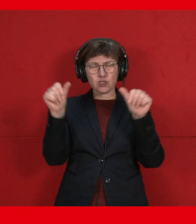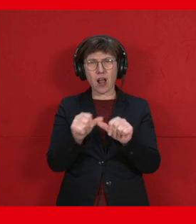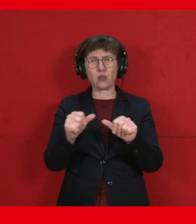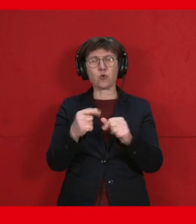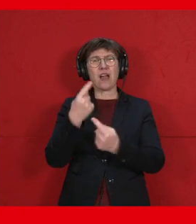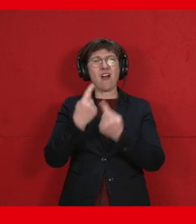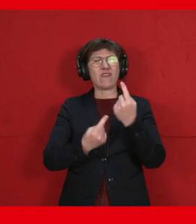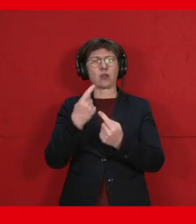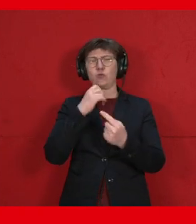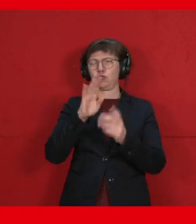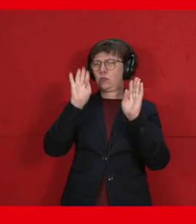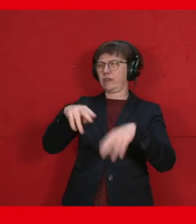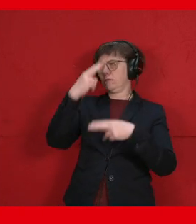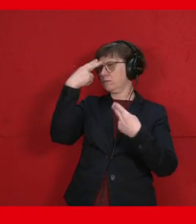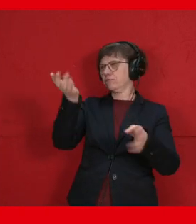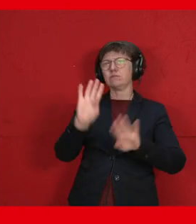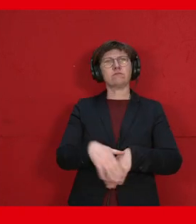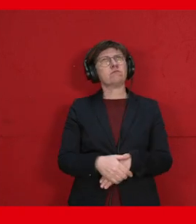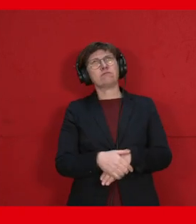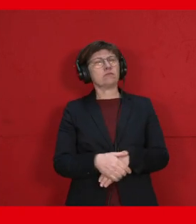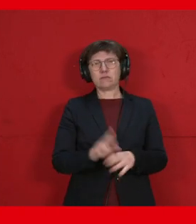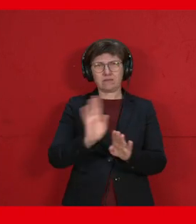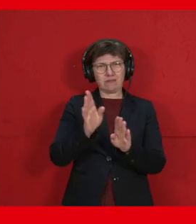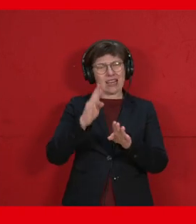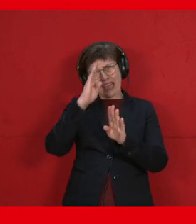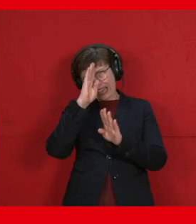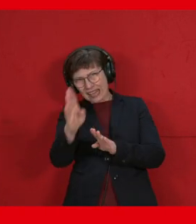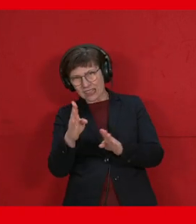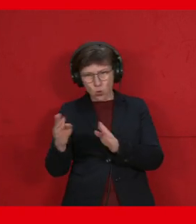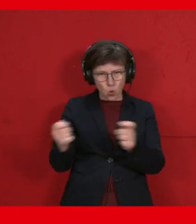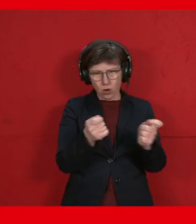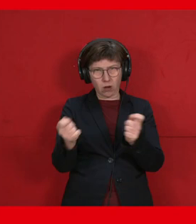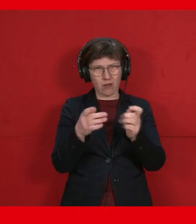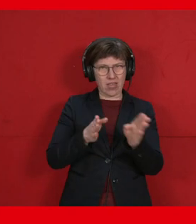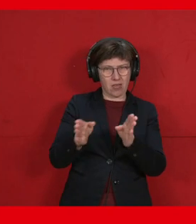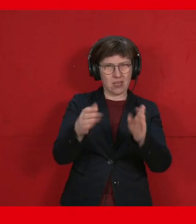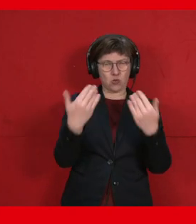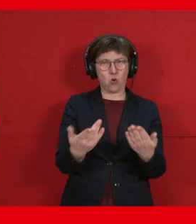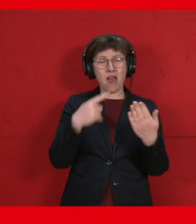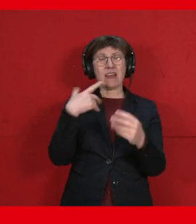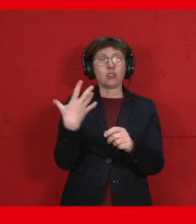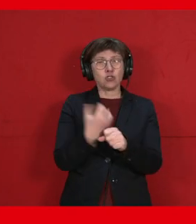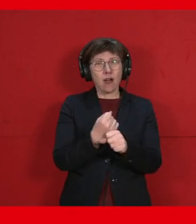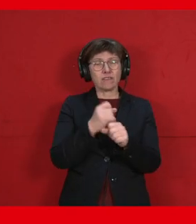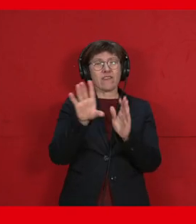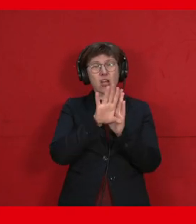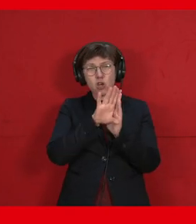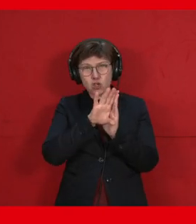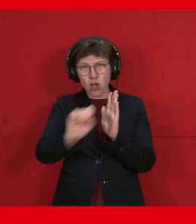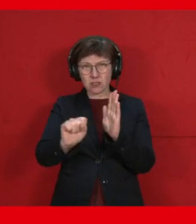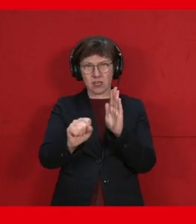Wachstum nicht ungelenkt geschehen zu lassen, sondern dem eine Richtung zu geben, würde ich sagen, wenn wir es so schaffen und konsequent